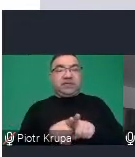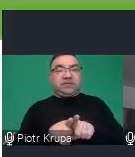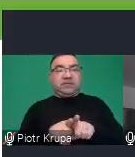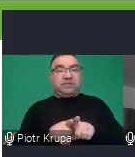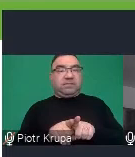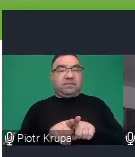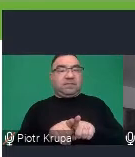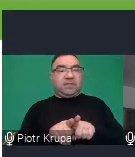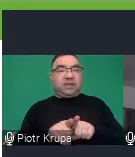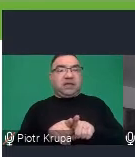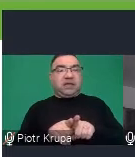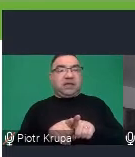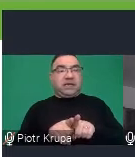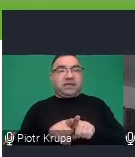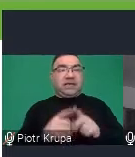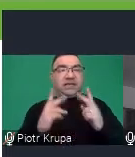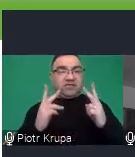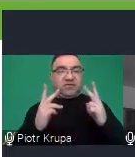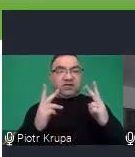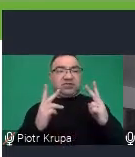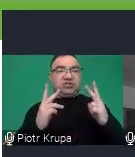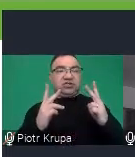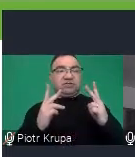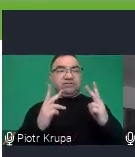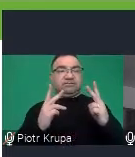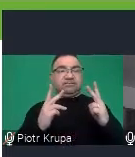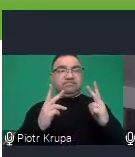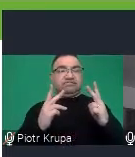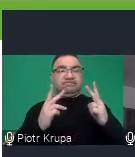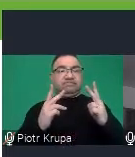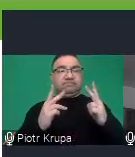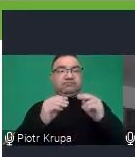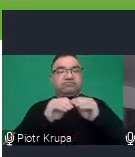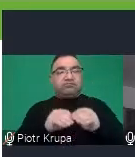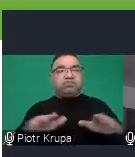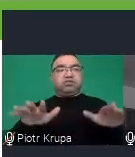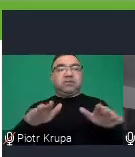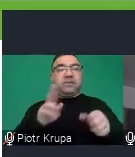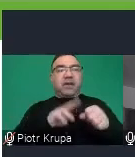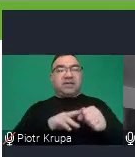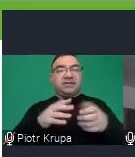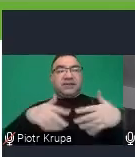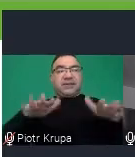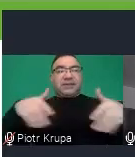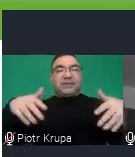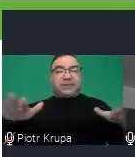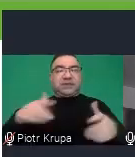najbardziej elastyczny, dynamiczny i zoptymalizowany proces rozładowywania magazynów